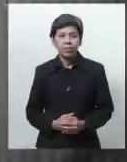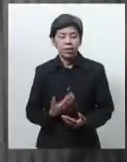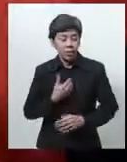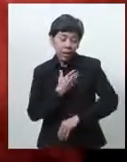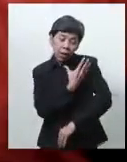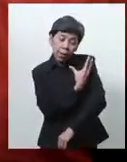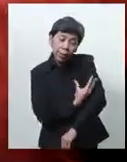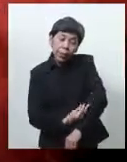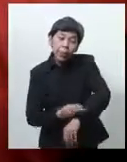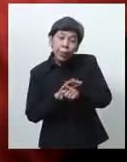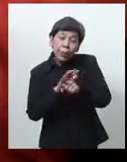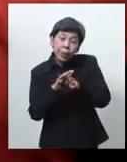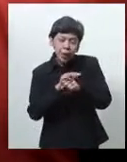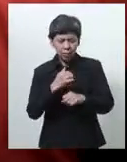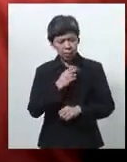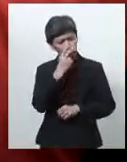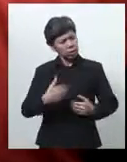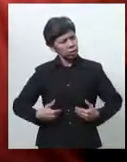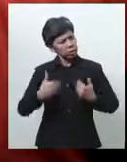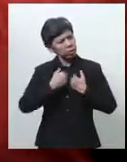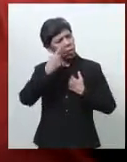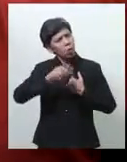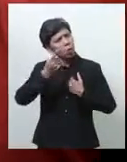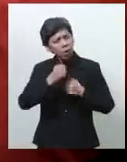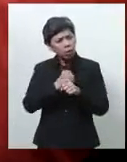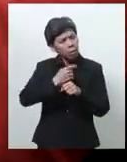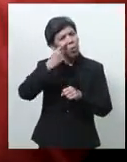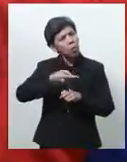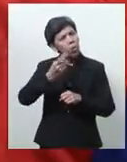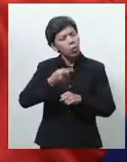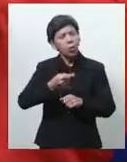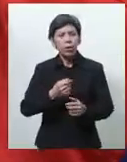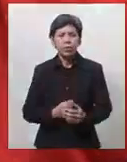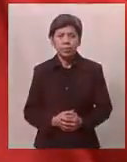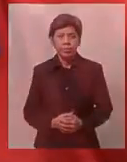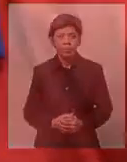ขนาดเขาแบบแขนเขาไม่ดีข้างเงี้ยเขาก็ยังแบบใช้ชีวิตปกติทำงานปกติ